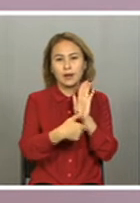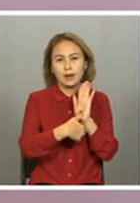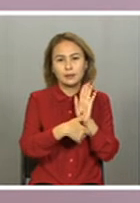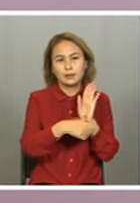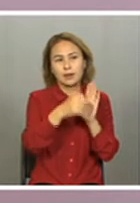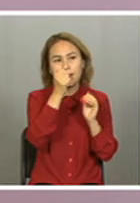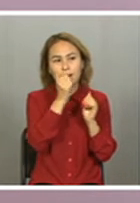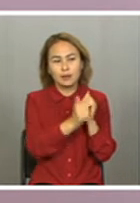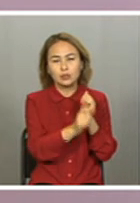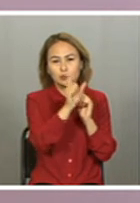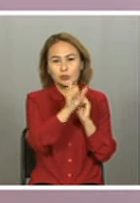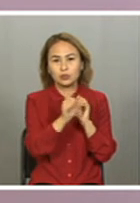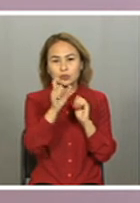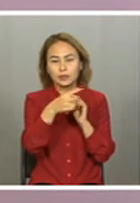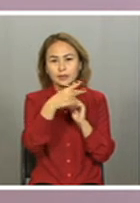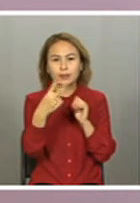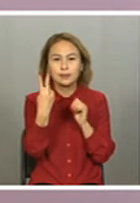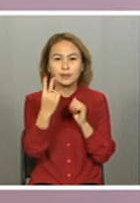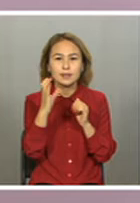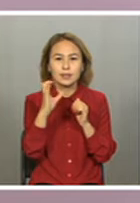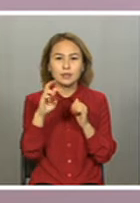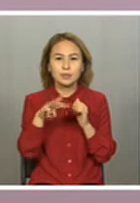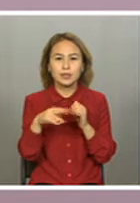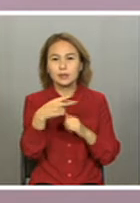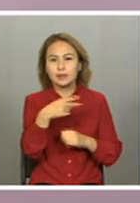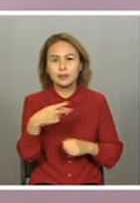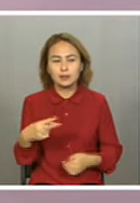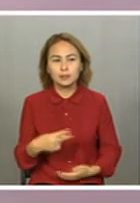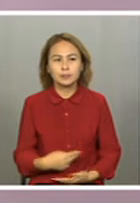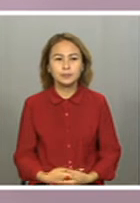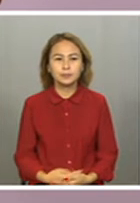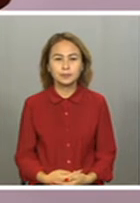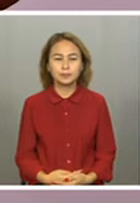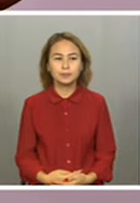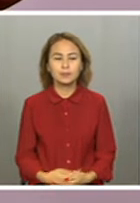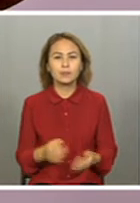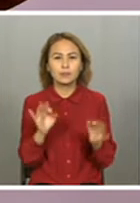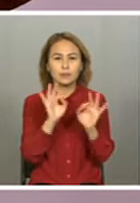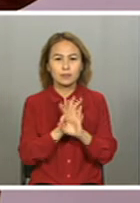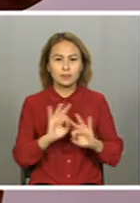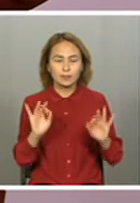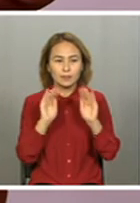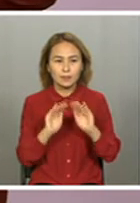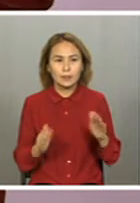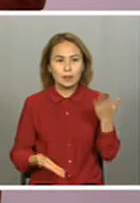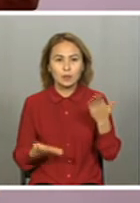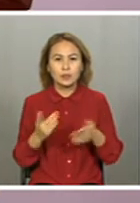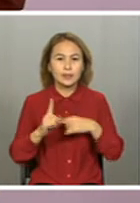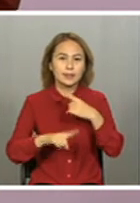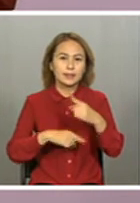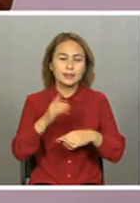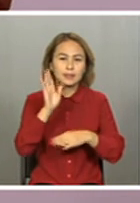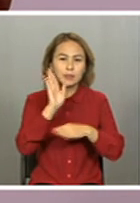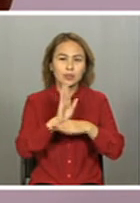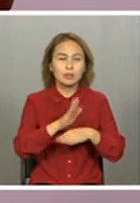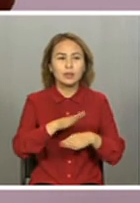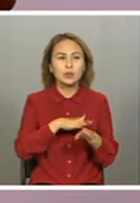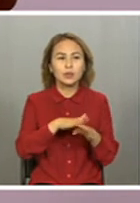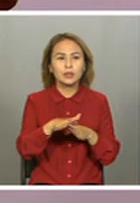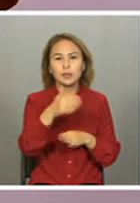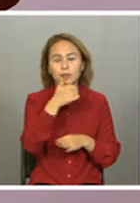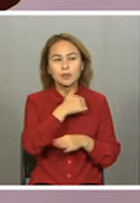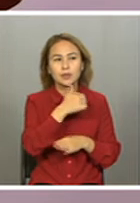бөлігінің ұзындығы 2 сантиметрге тең. Жақсы балалар, олай болса, келесі тапсырманы